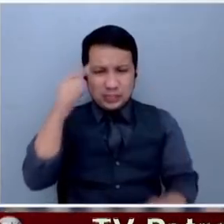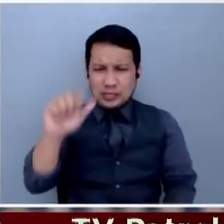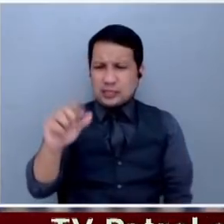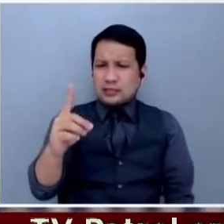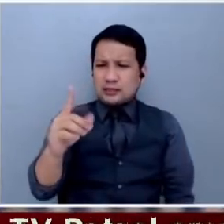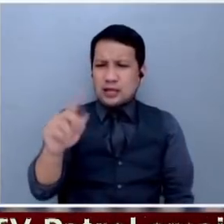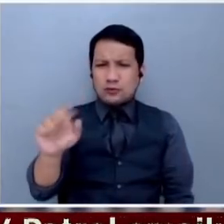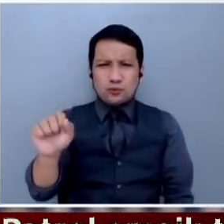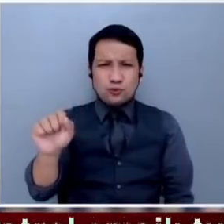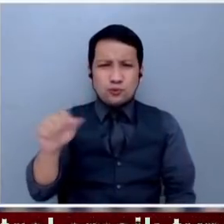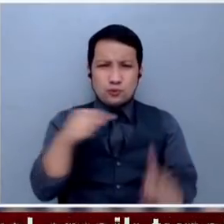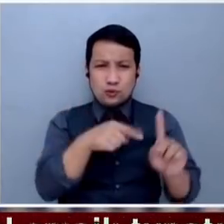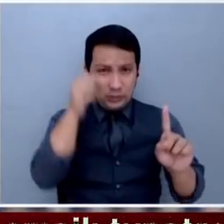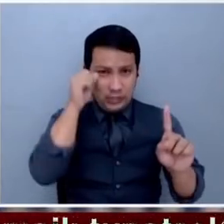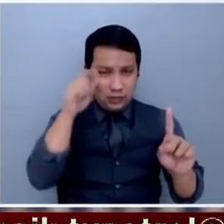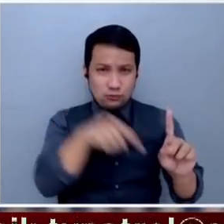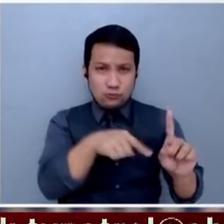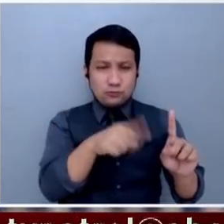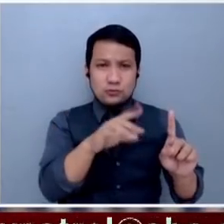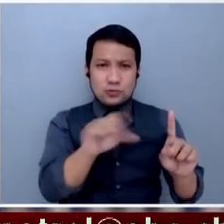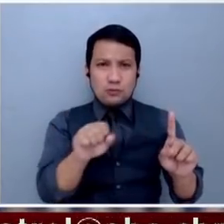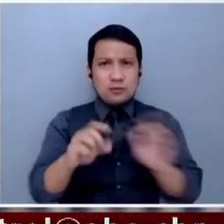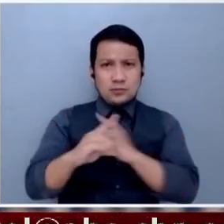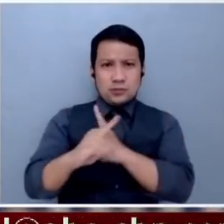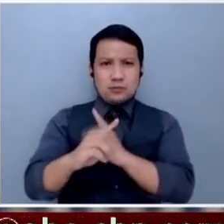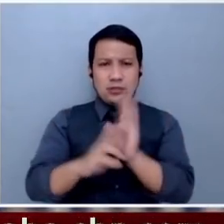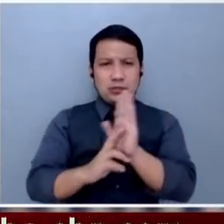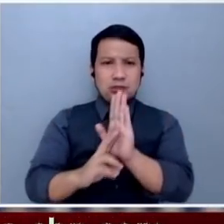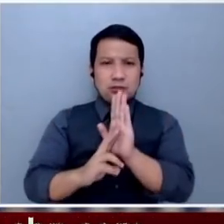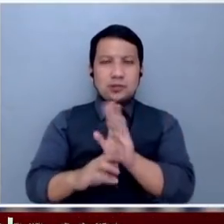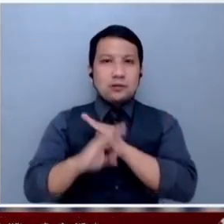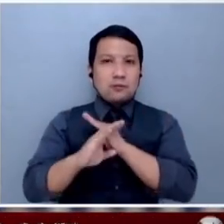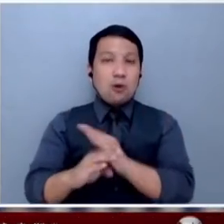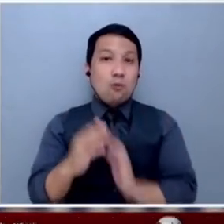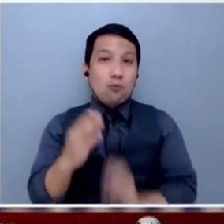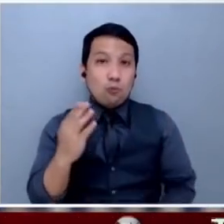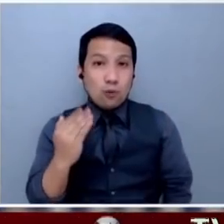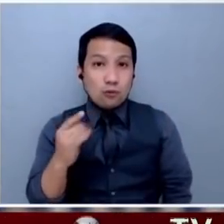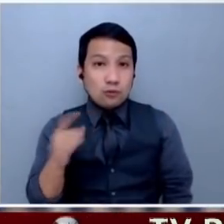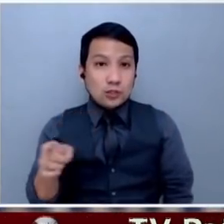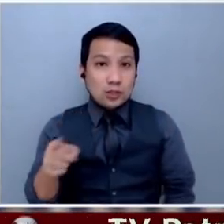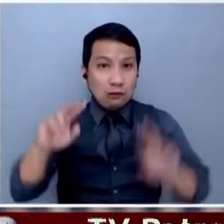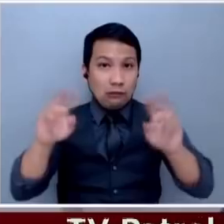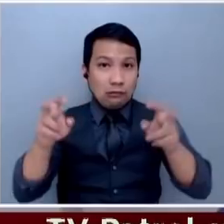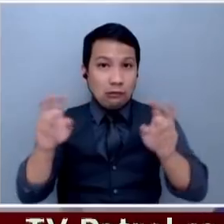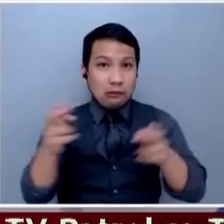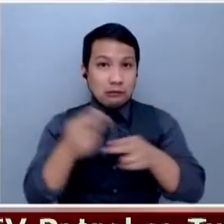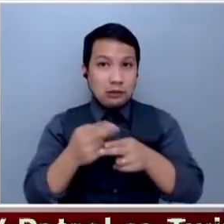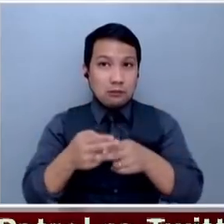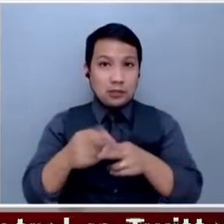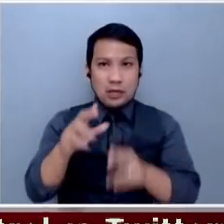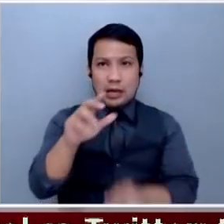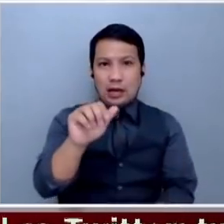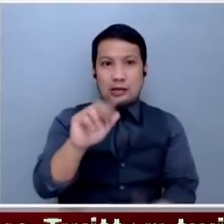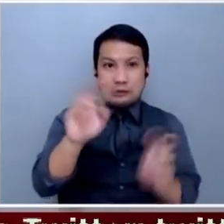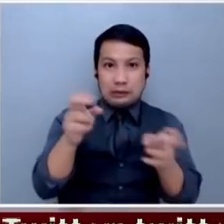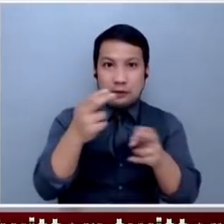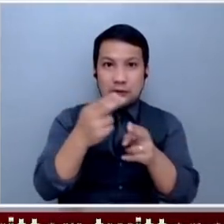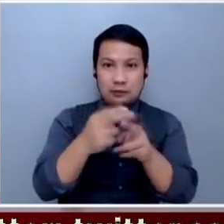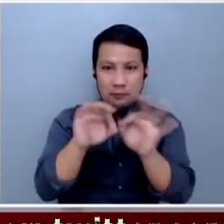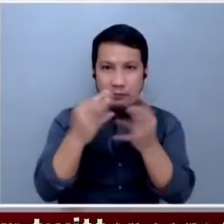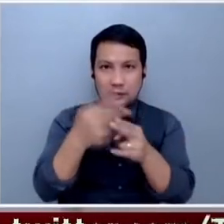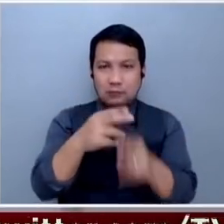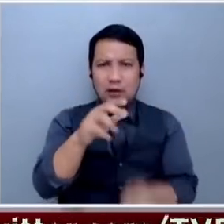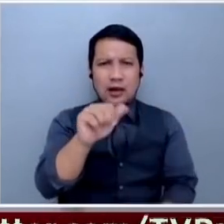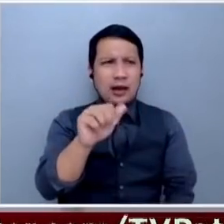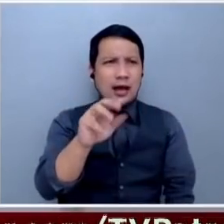ni Senador Pacquiao ang kanilang kandidato na naging kontrobersyal dahil sa apelyidong Ampatuan. Gusto ko lang ipaalam sa inyo